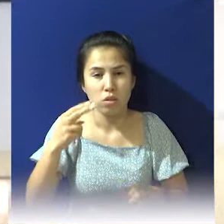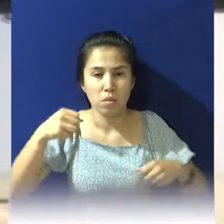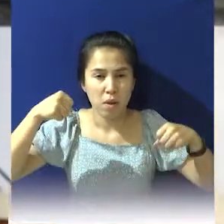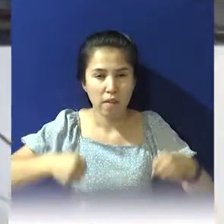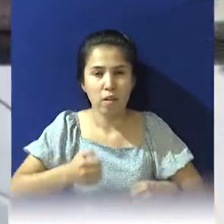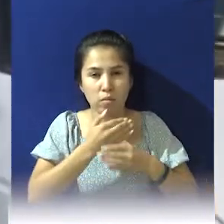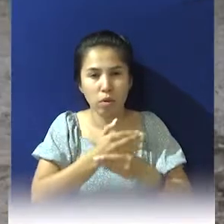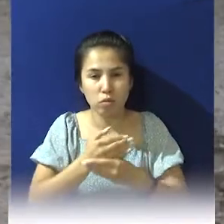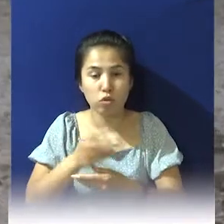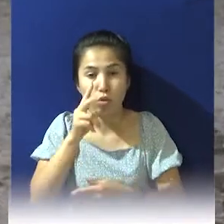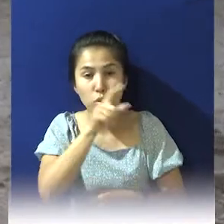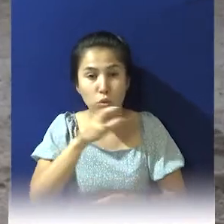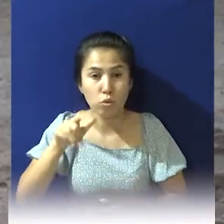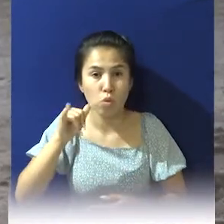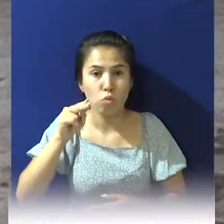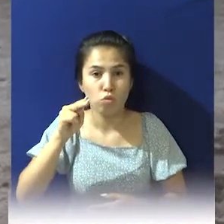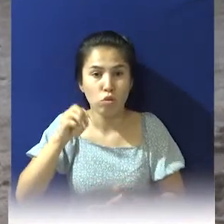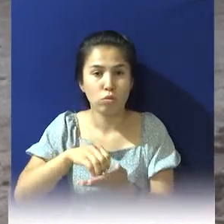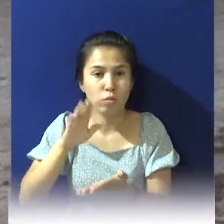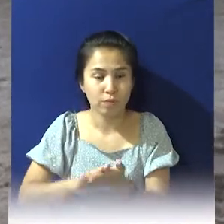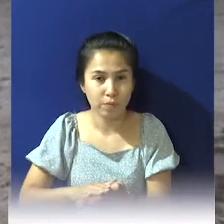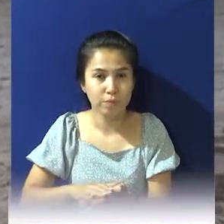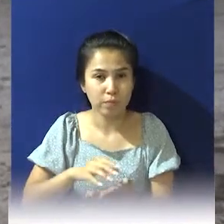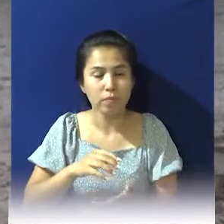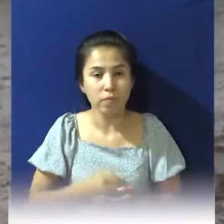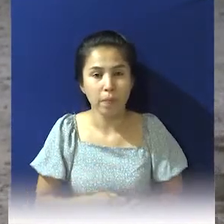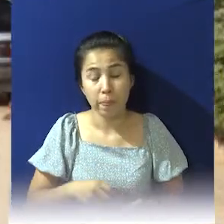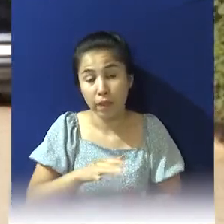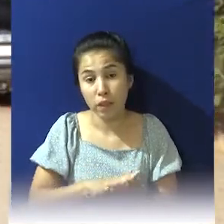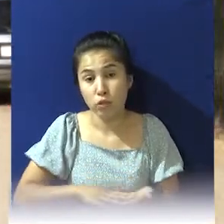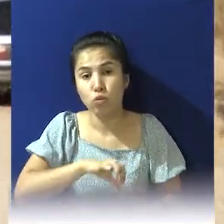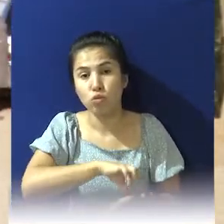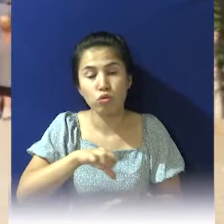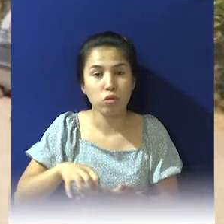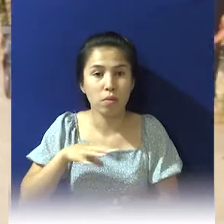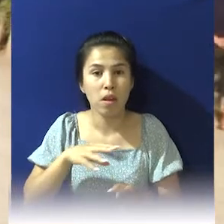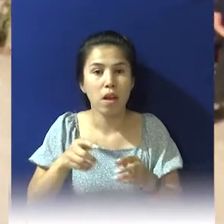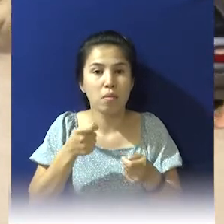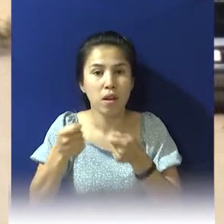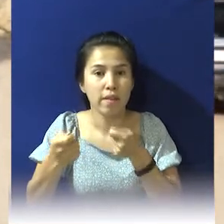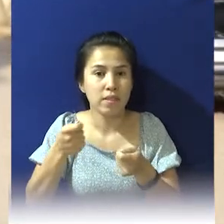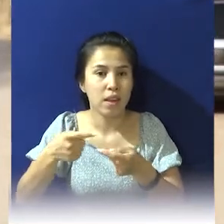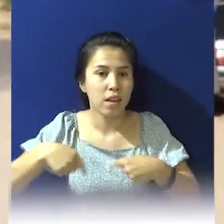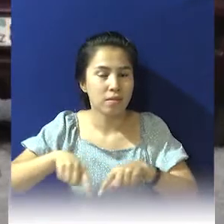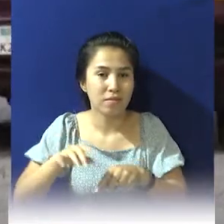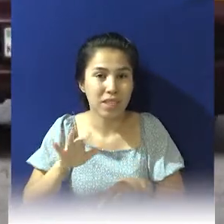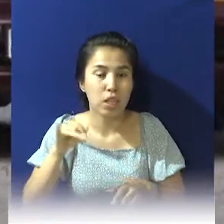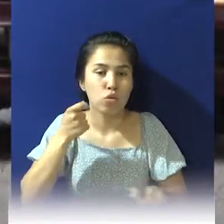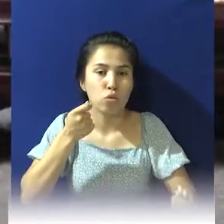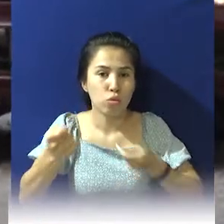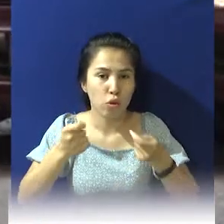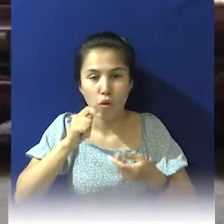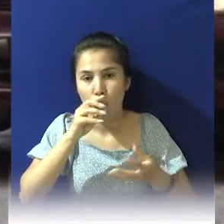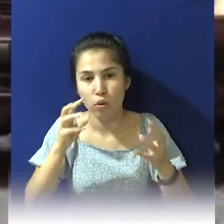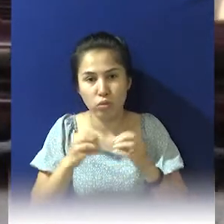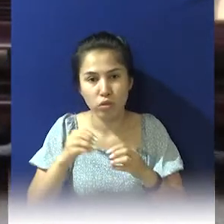жителей недовольство и постоянные нарекания. Это прежде всего перерытые дороги, которые по весне и осени размывают вместе с